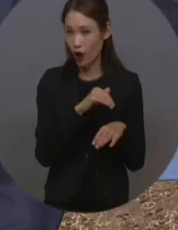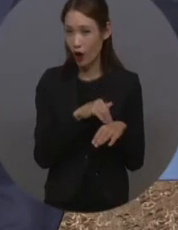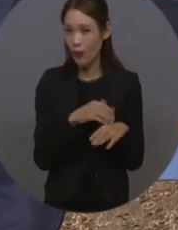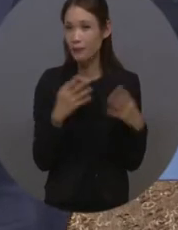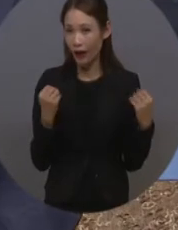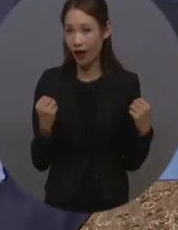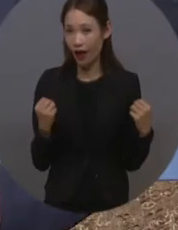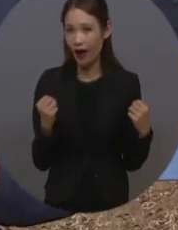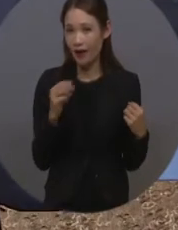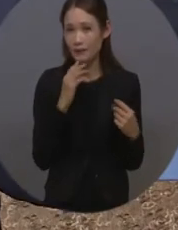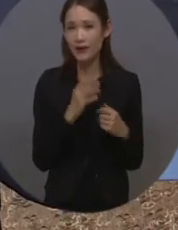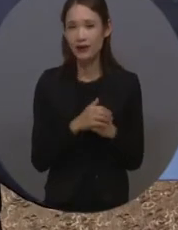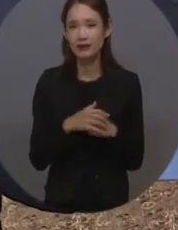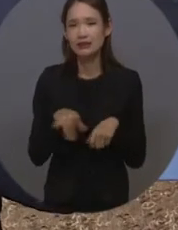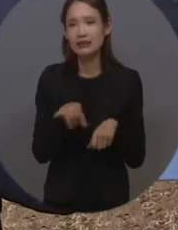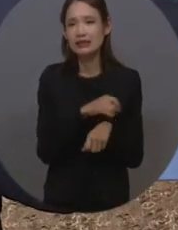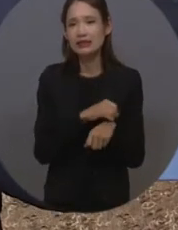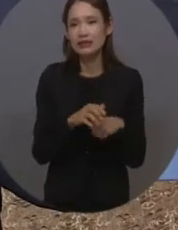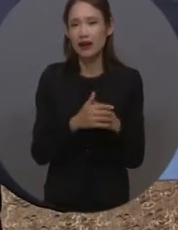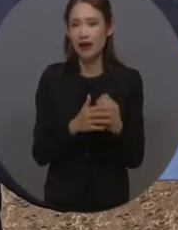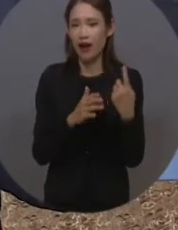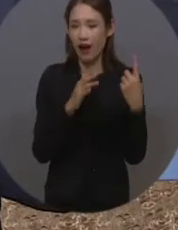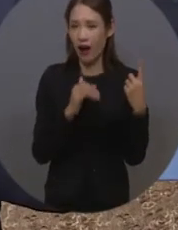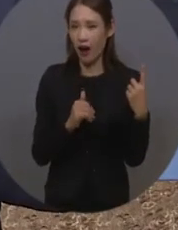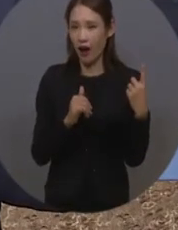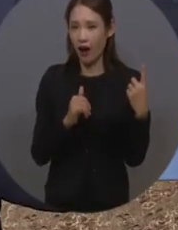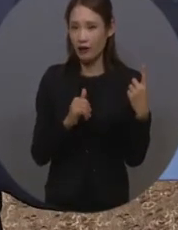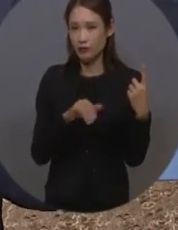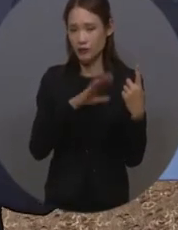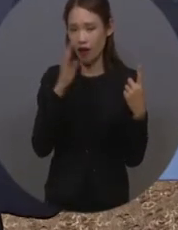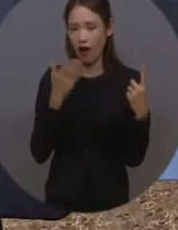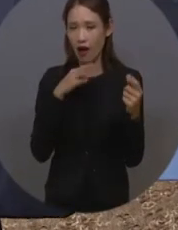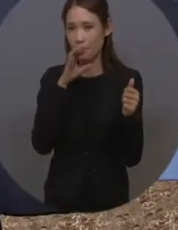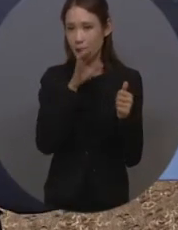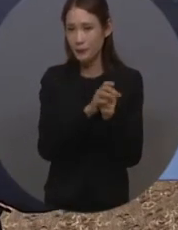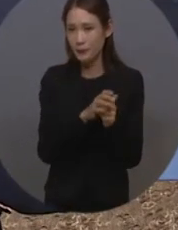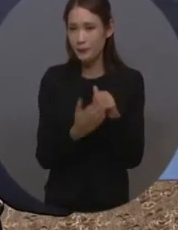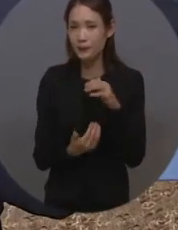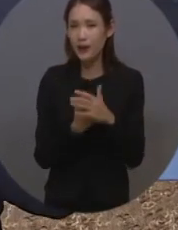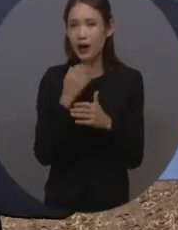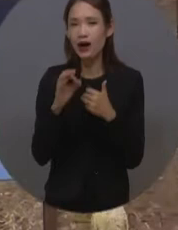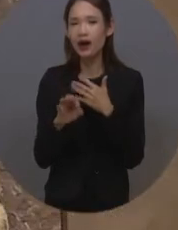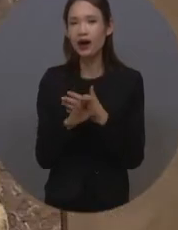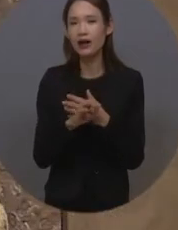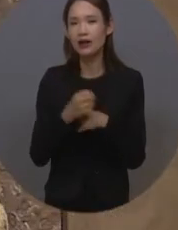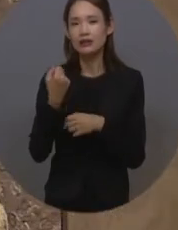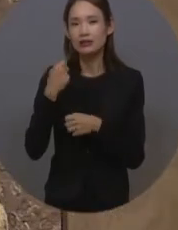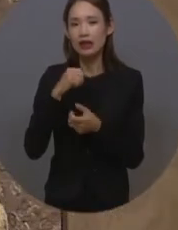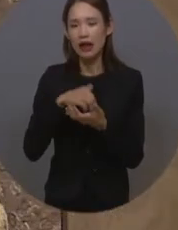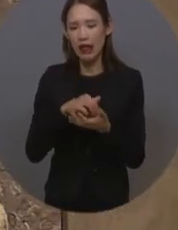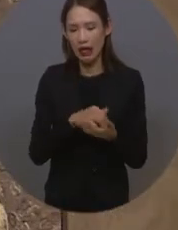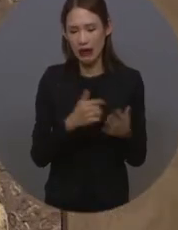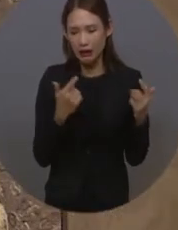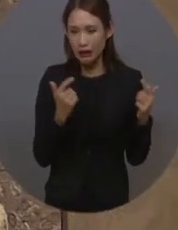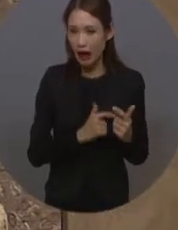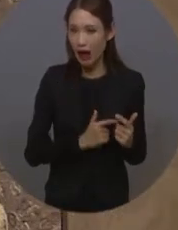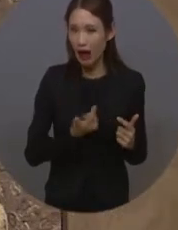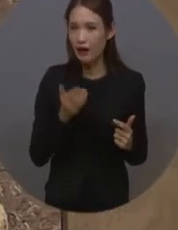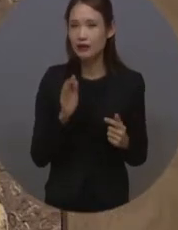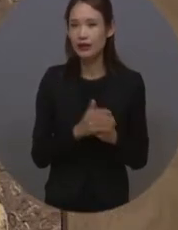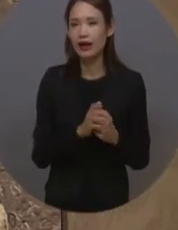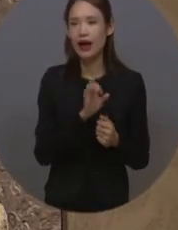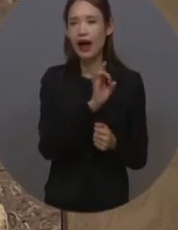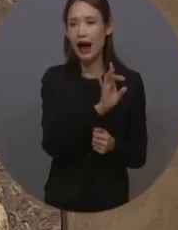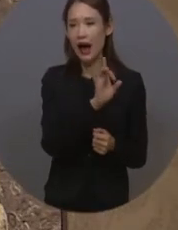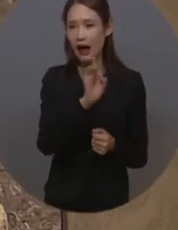봐요. 이제 특수하게 한 사람이 공정을 다 해낼 경우에는 하루에 켤레 수가 작겠지만은 각각의